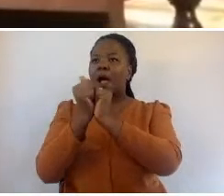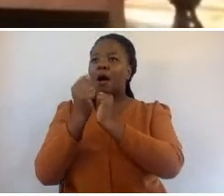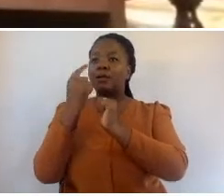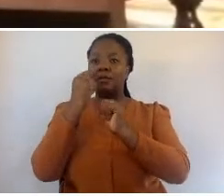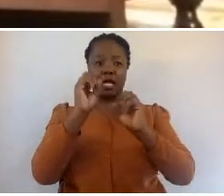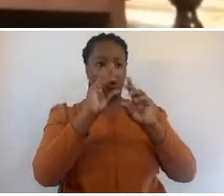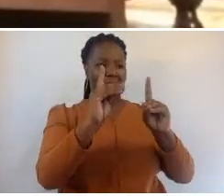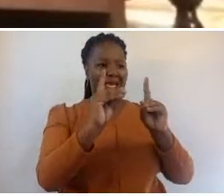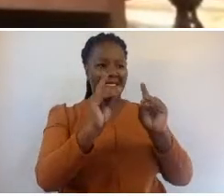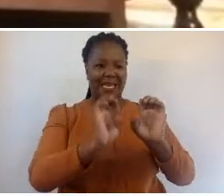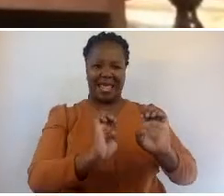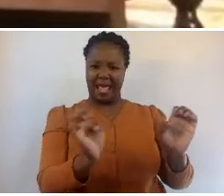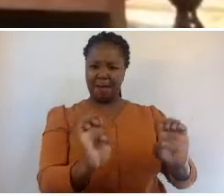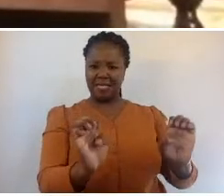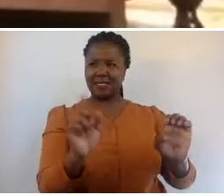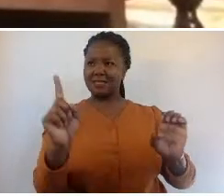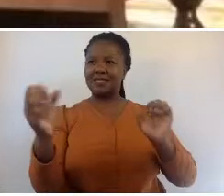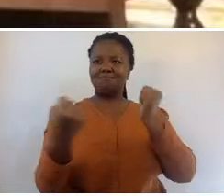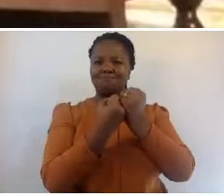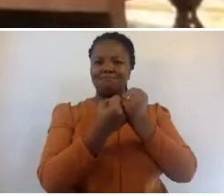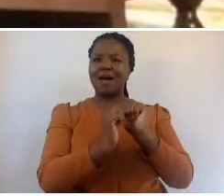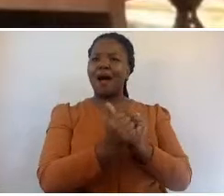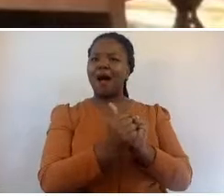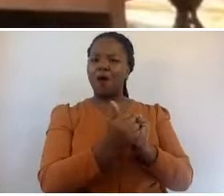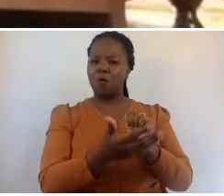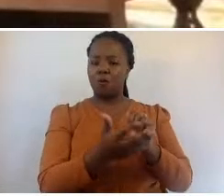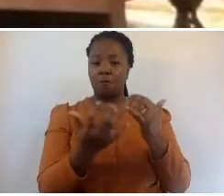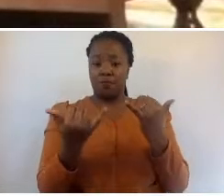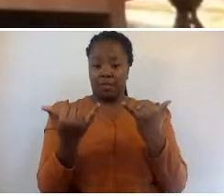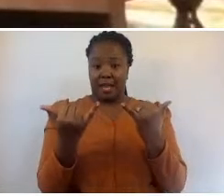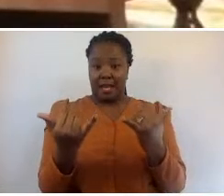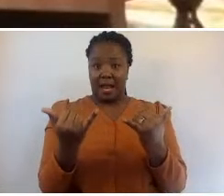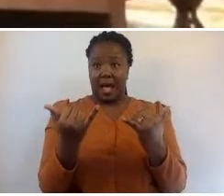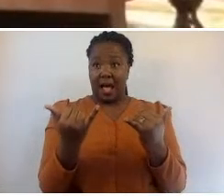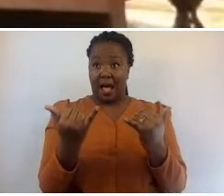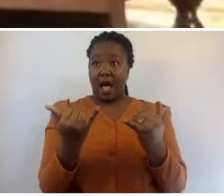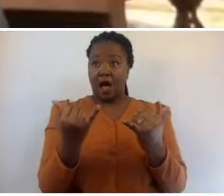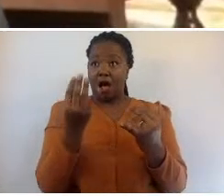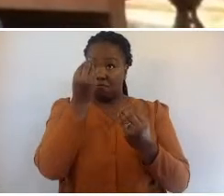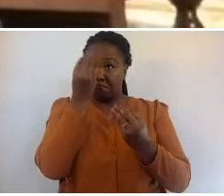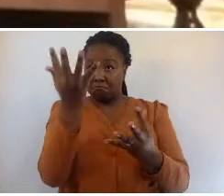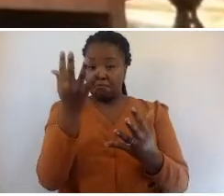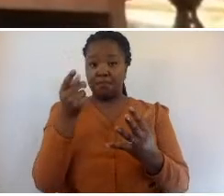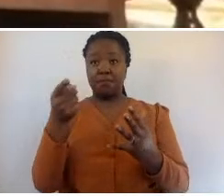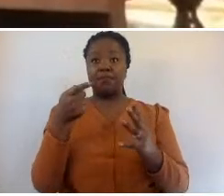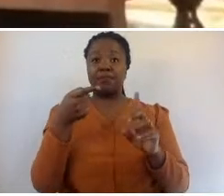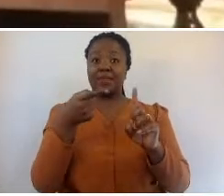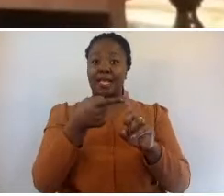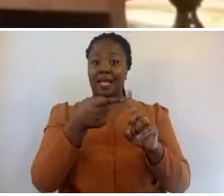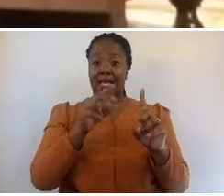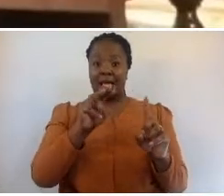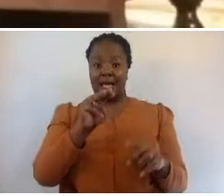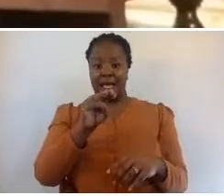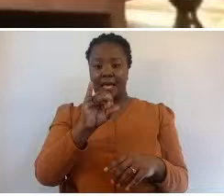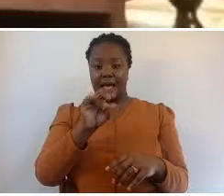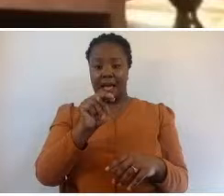en compte dans les situations d'urgence humanitaire. Le ministère de l'Éducation